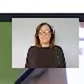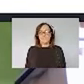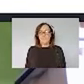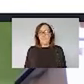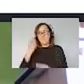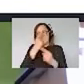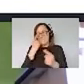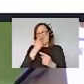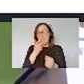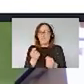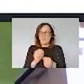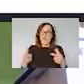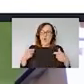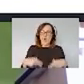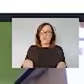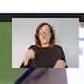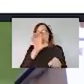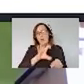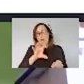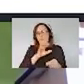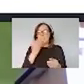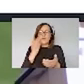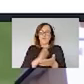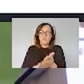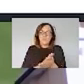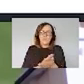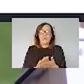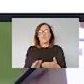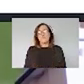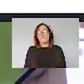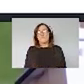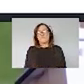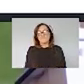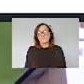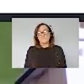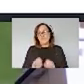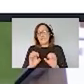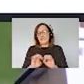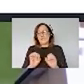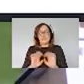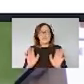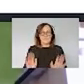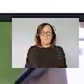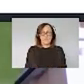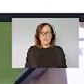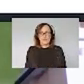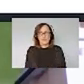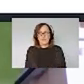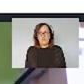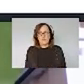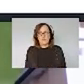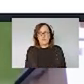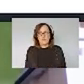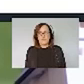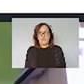Myślę, że są jeszcze osoby, które mogłyby to obejrzeć. Przepraszam, dobrze, wiecie Państwo, bo dobrze, jasne, już Pani tutaj pisze, ok. Mnie się